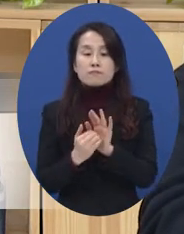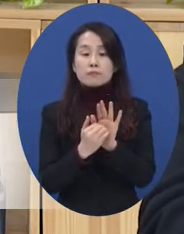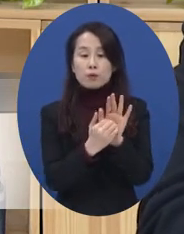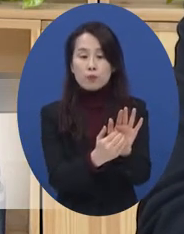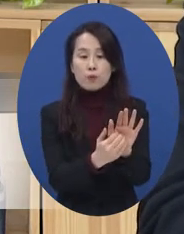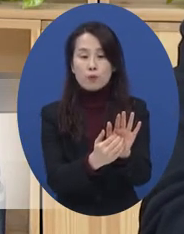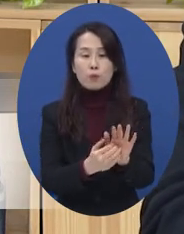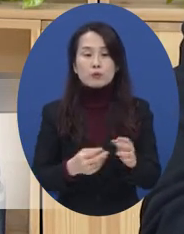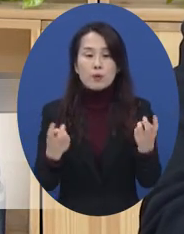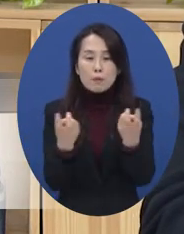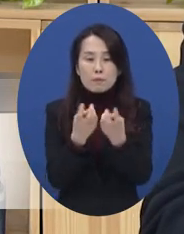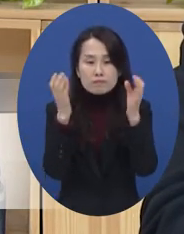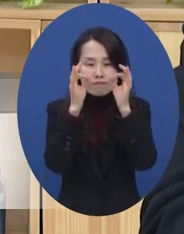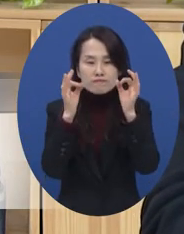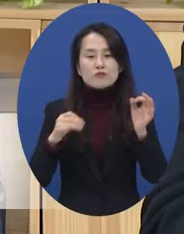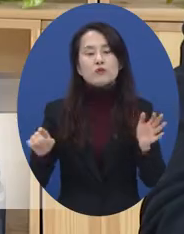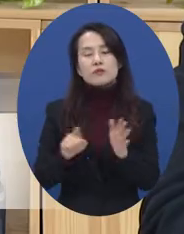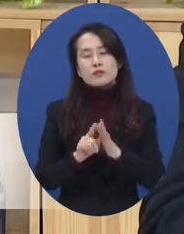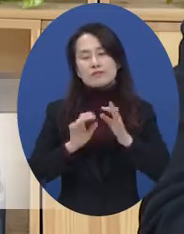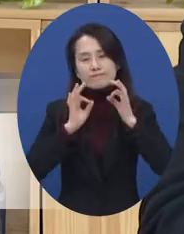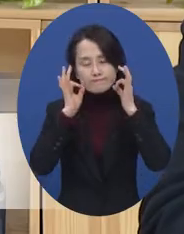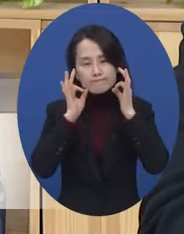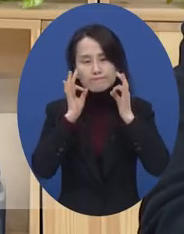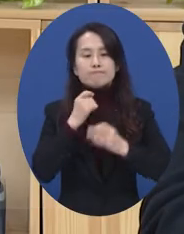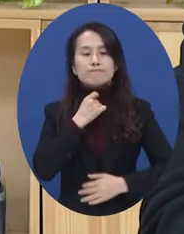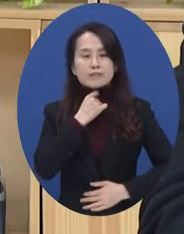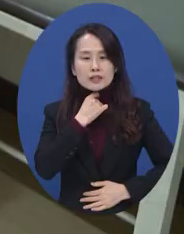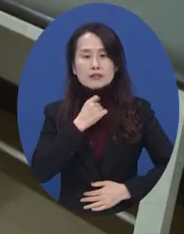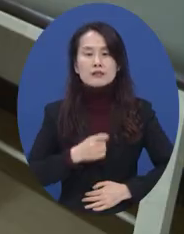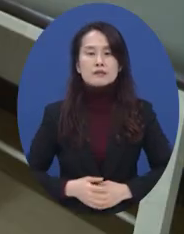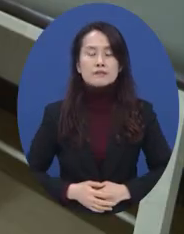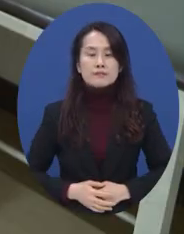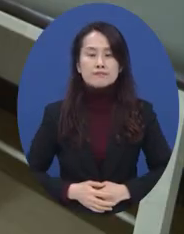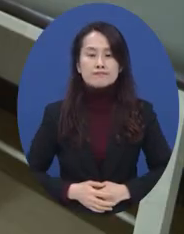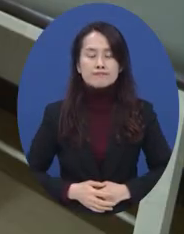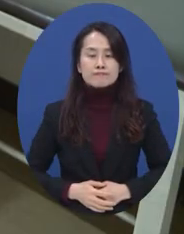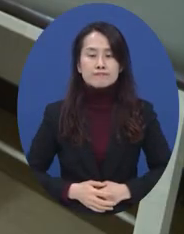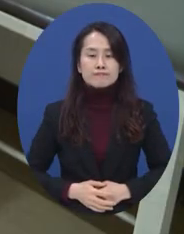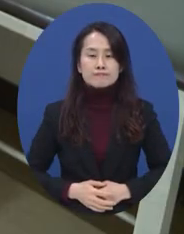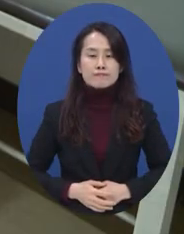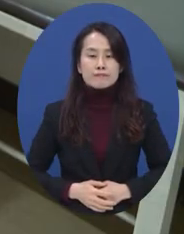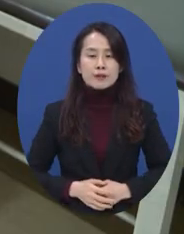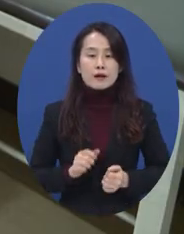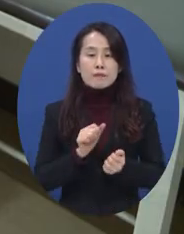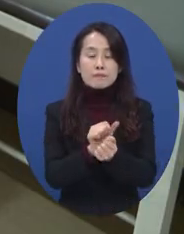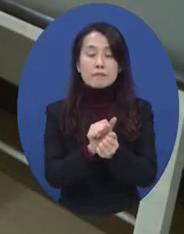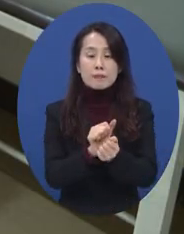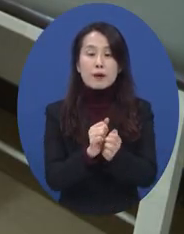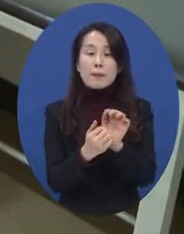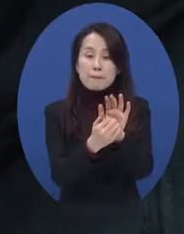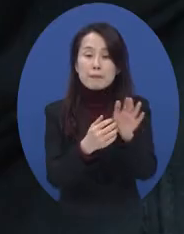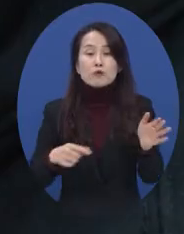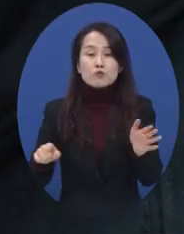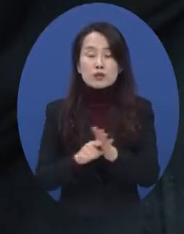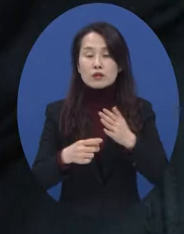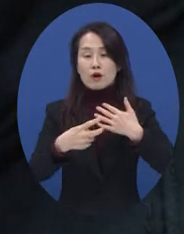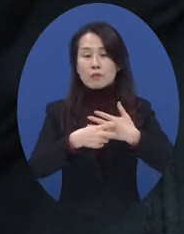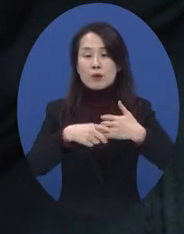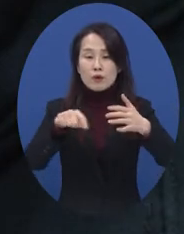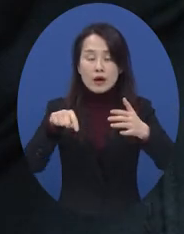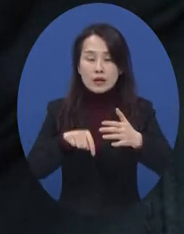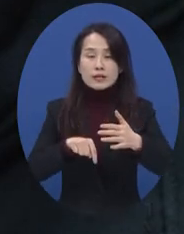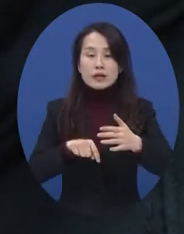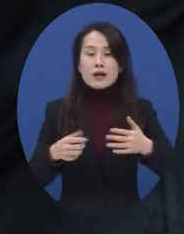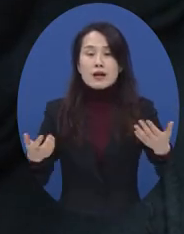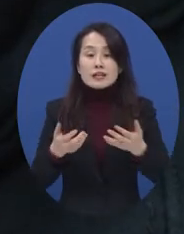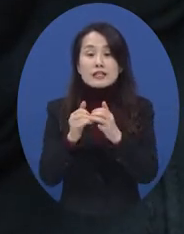관리하고 또 예방하고 또 대응하기 위해서 최선을 다하겠습니다. 경기도는 감염증 예방을 위해 의료기관 내 외국인